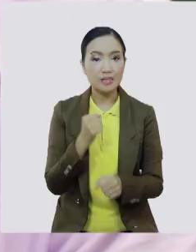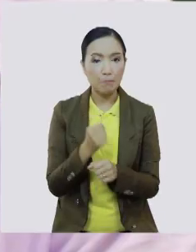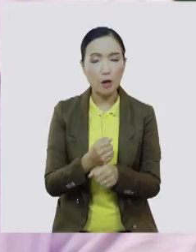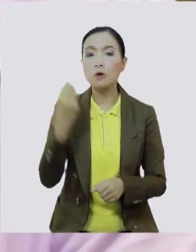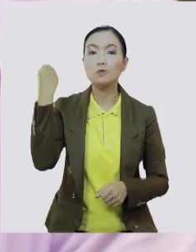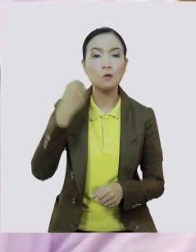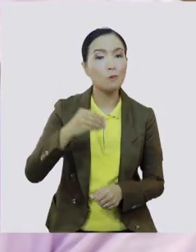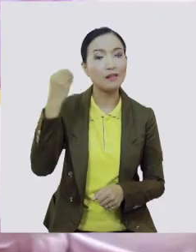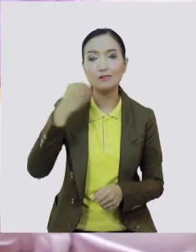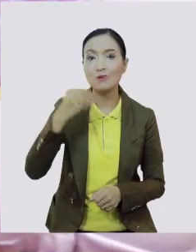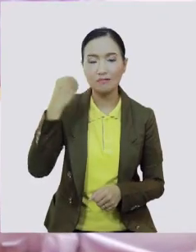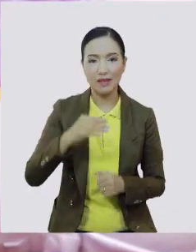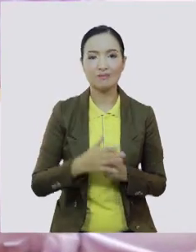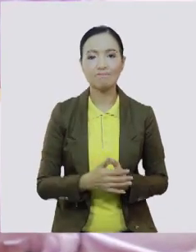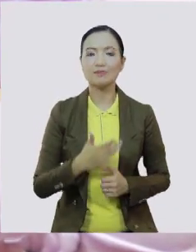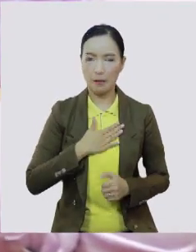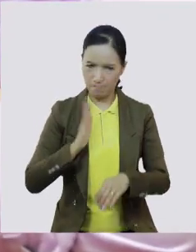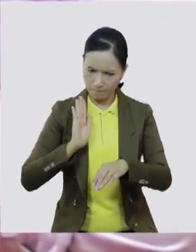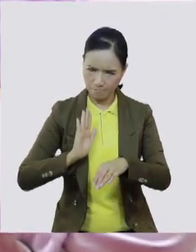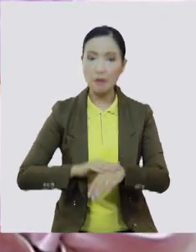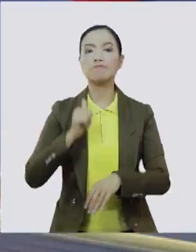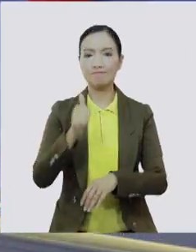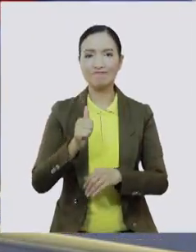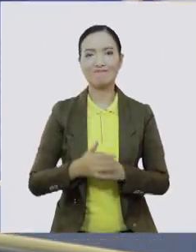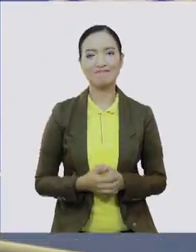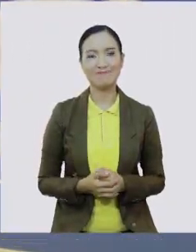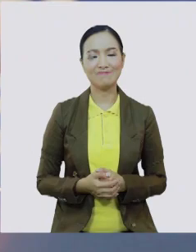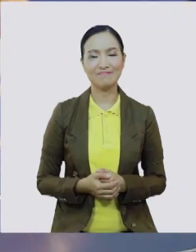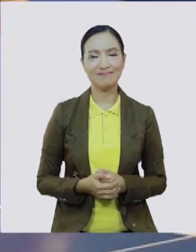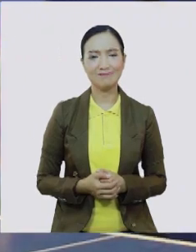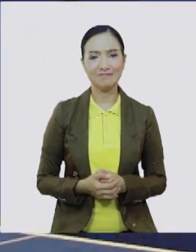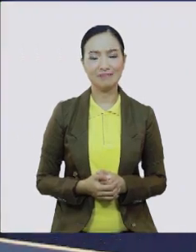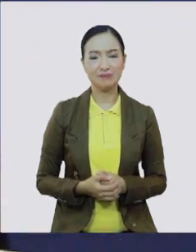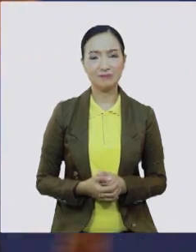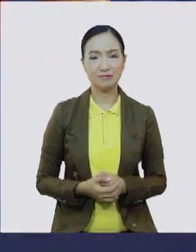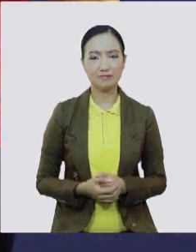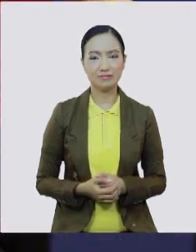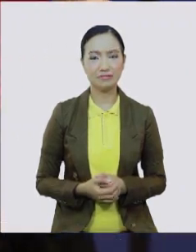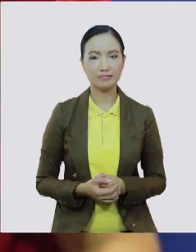วัตรประจำวันของเรา ครับ เราก็ถือว่าเราเก่งมากเท่านั้นนะคะ